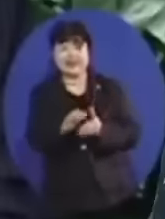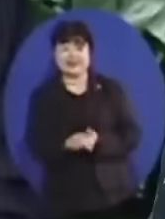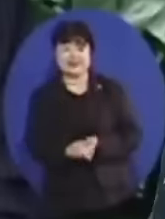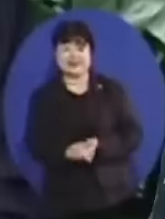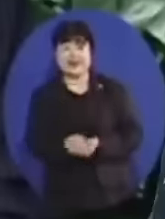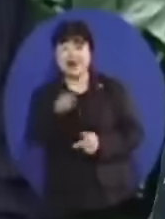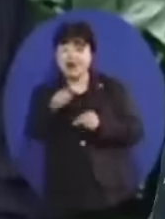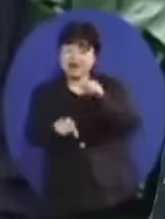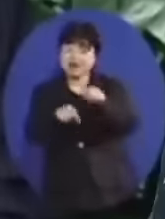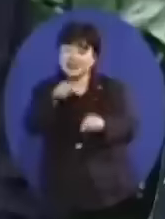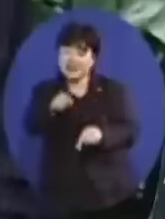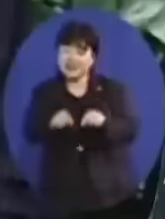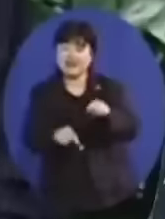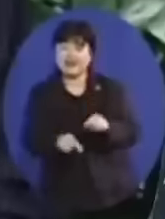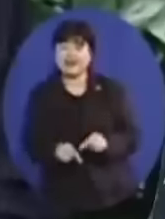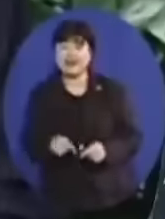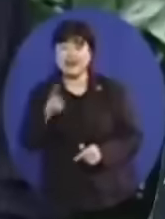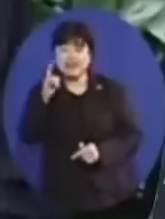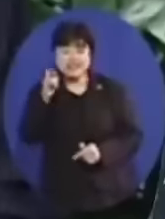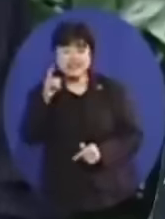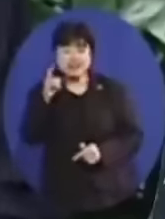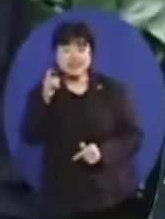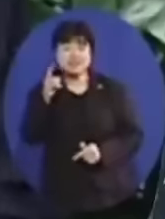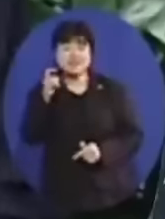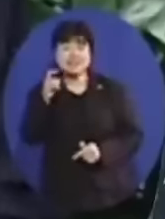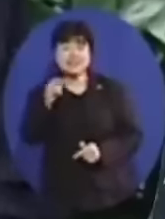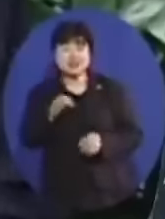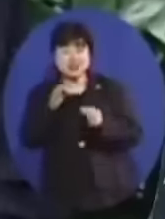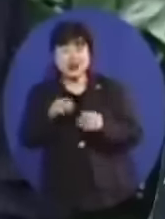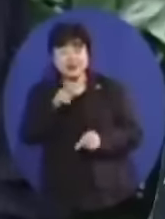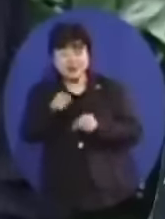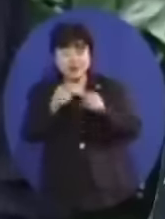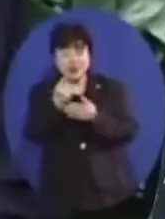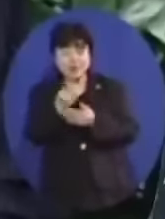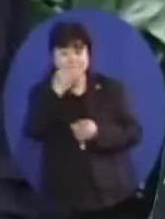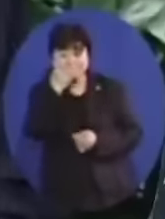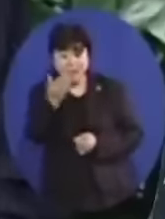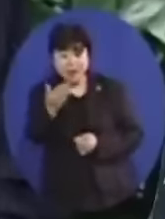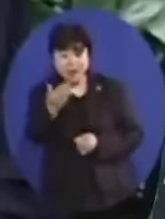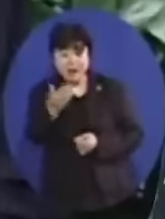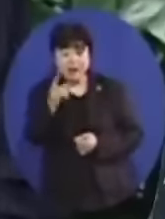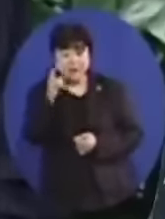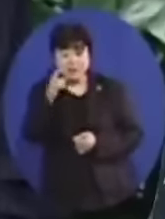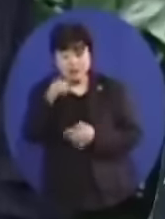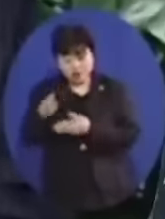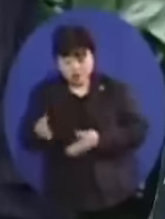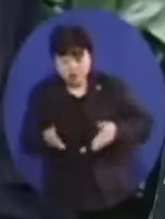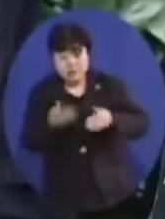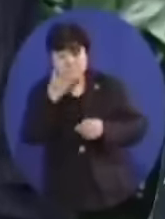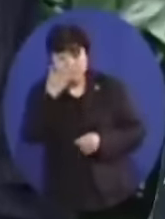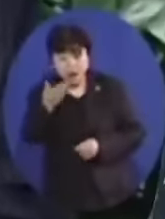걸리느냐? 열 하루 걸립니다. 열 하루 길. 열 하루 길을